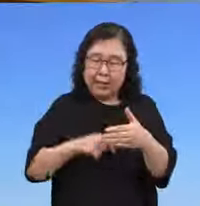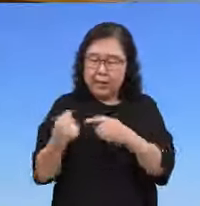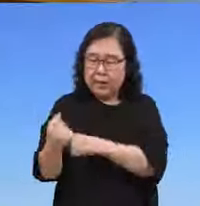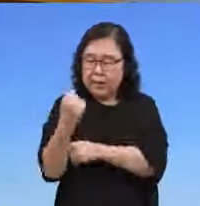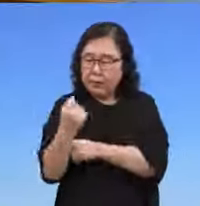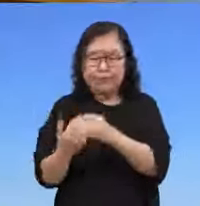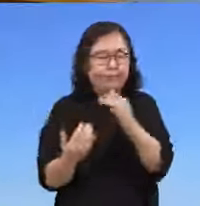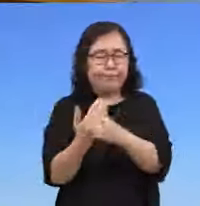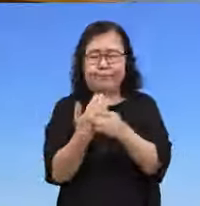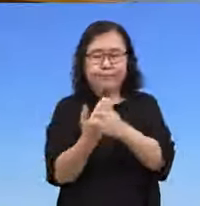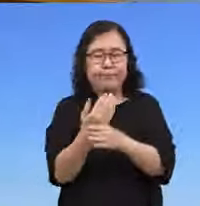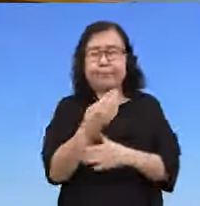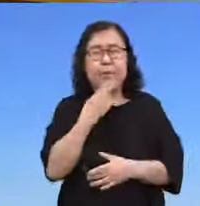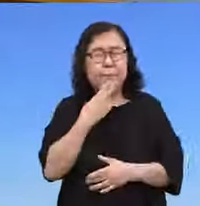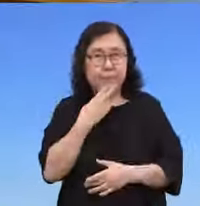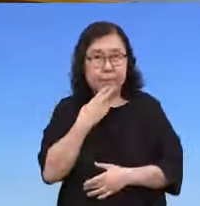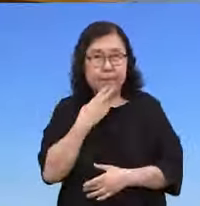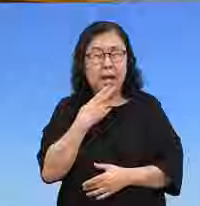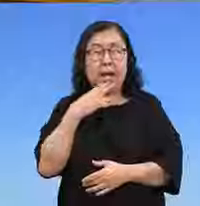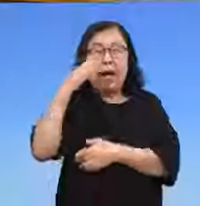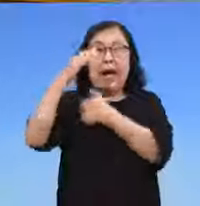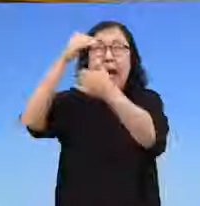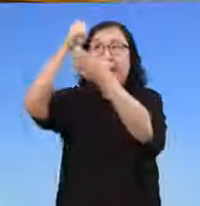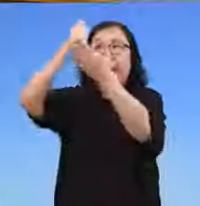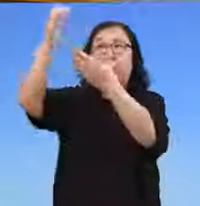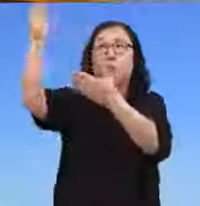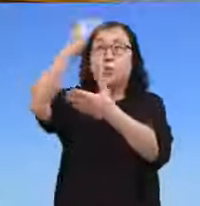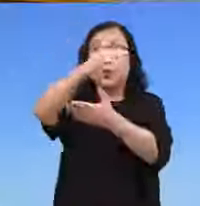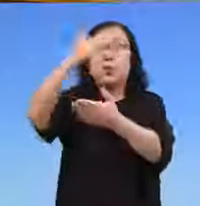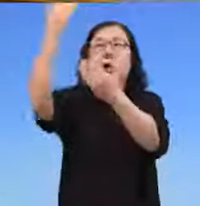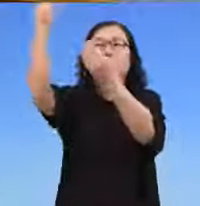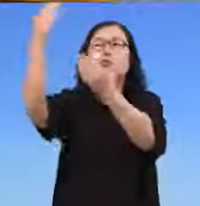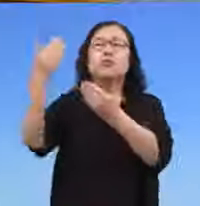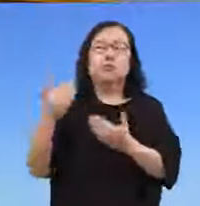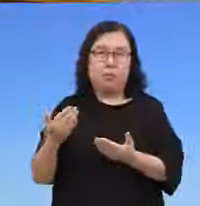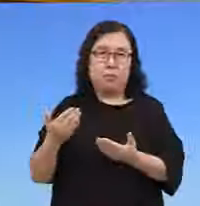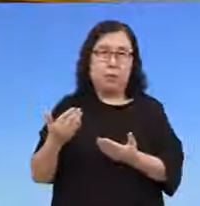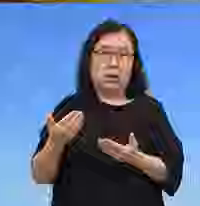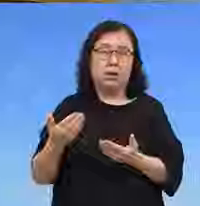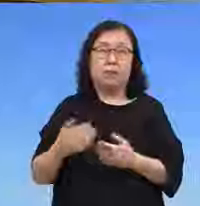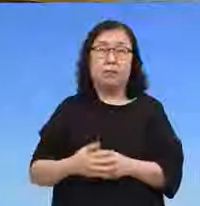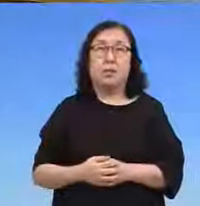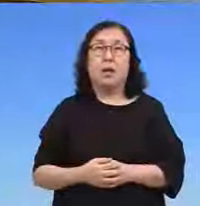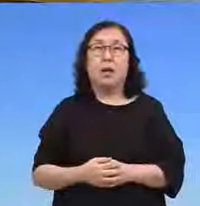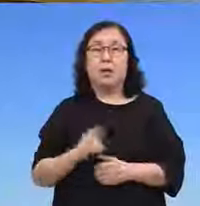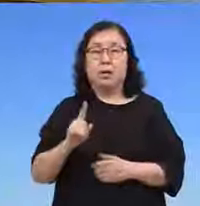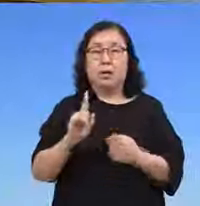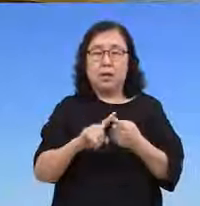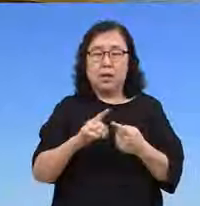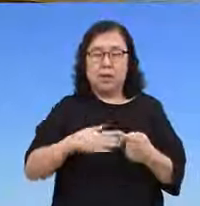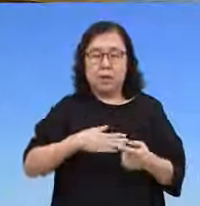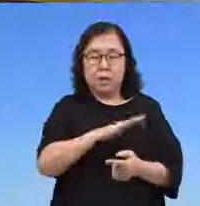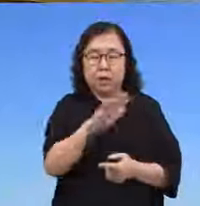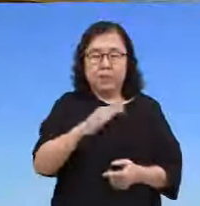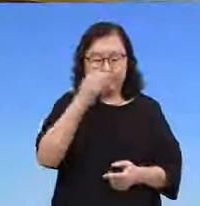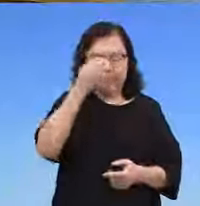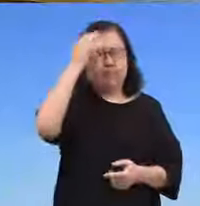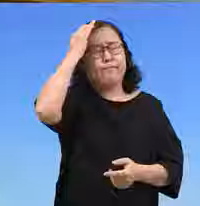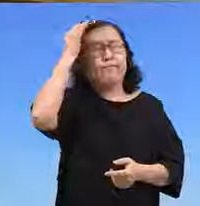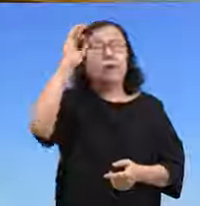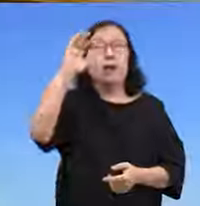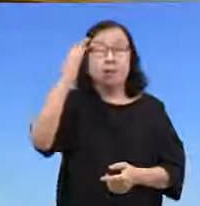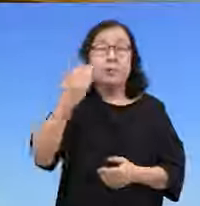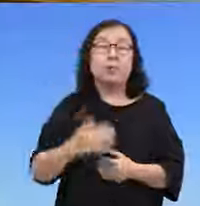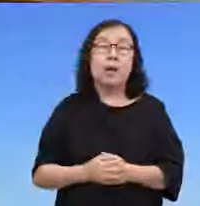게 아니다, 하나님으로부터 주어지는 것이다. 이걸 안다는 뜻이에요.